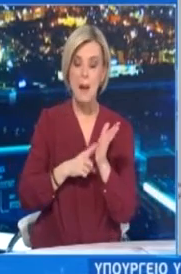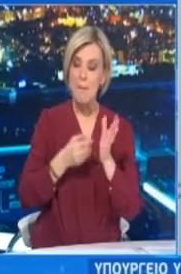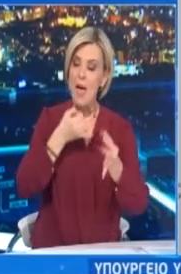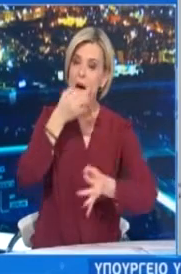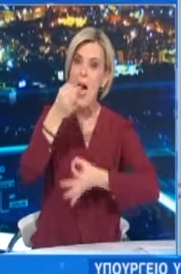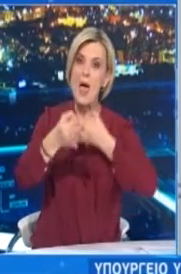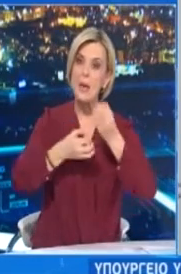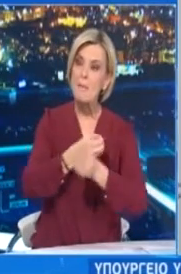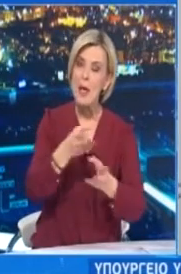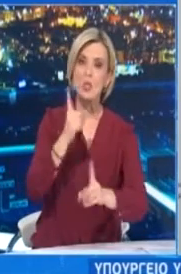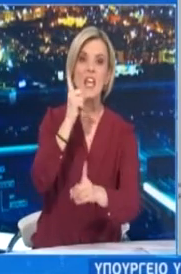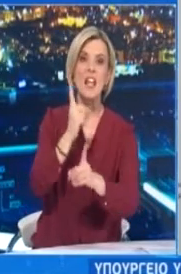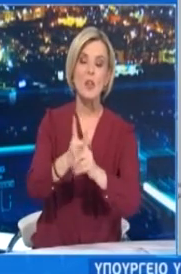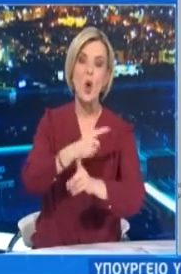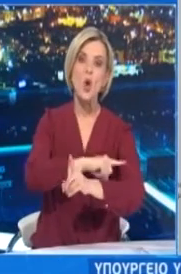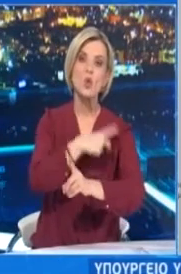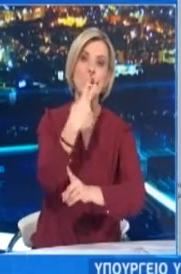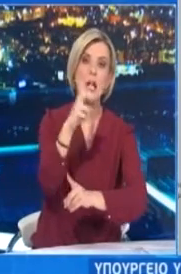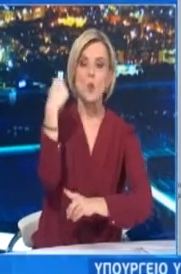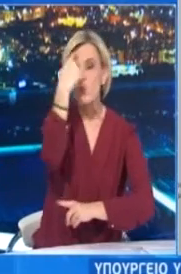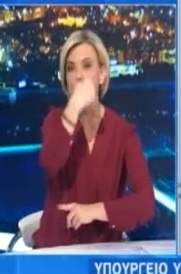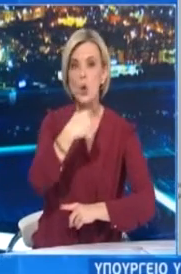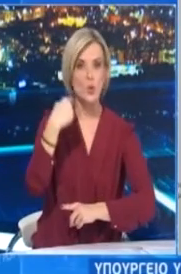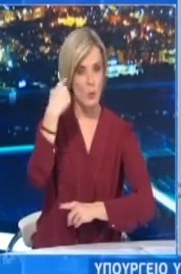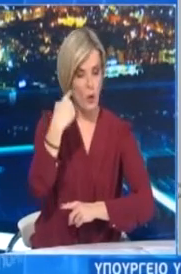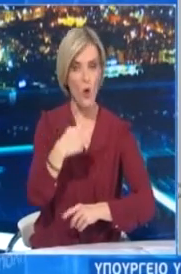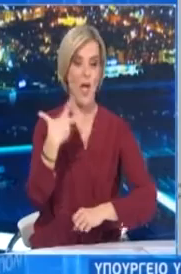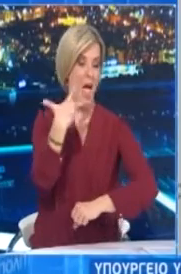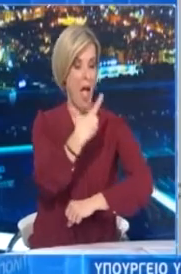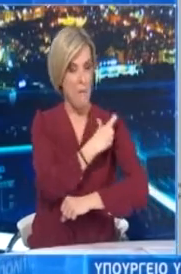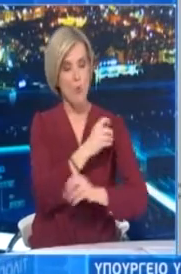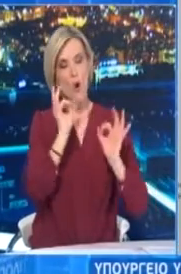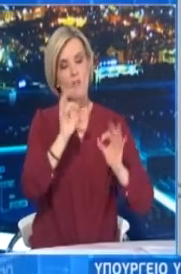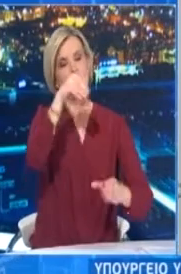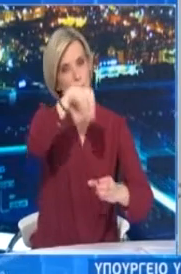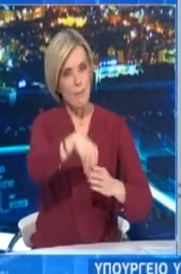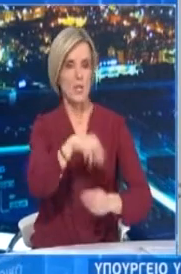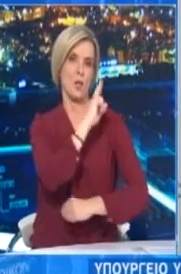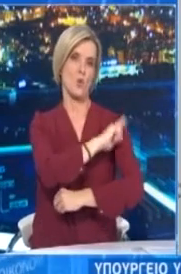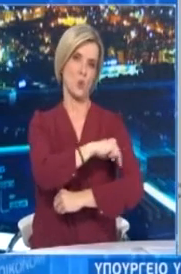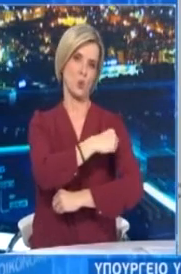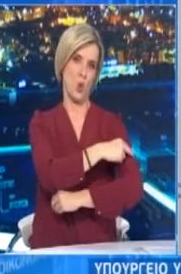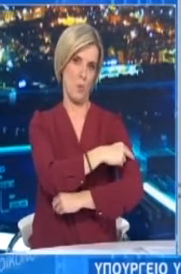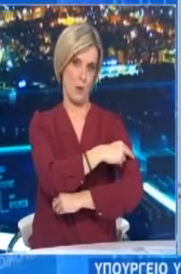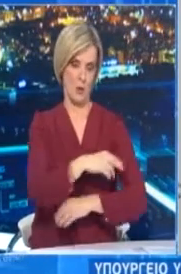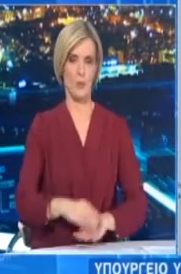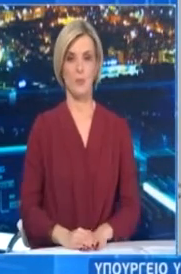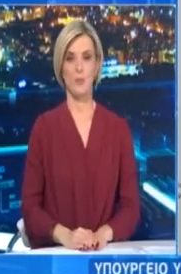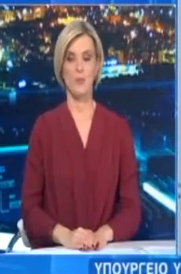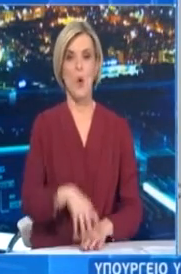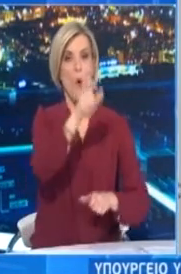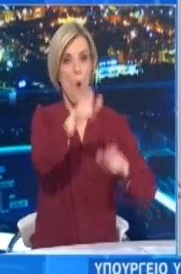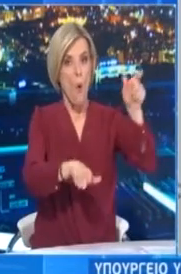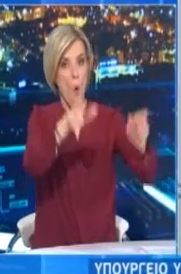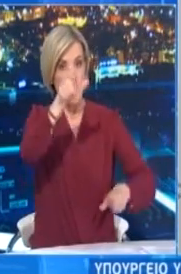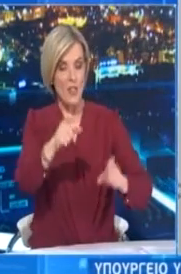εμβολιασμός στις περιπτώσεις αυτές, αν αποφασιστεί, πρέπει να γίνεται σε νοσοκομιακό περιβάλλον. Σημαντικό ρόλο στην απόφαση για εμβολιασμό θα πρέπει